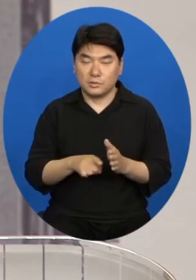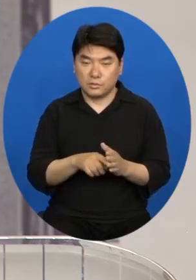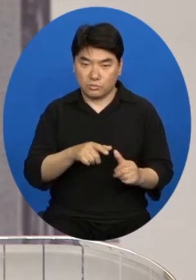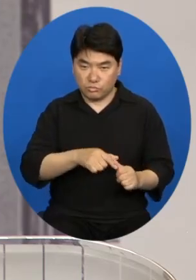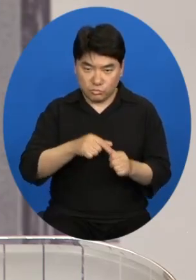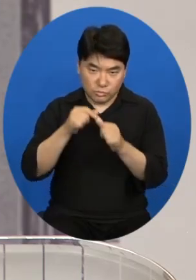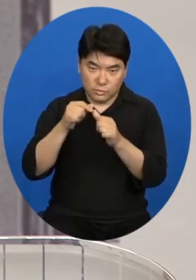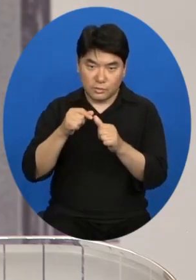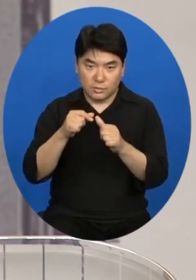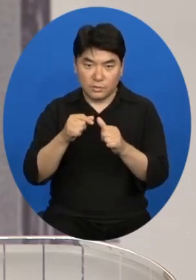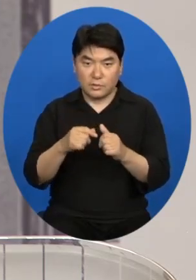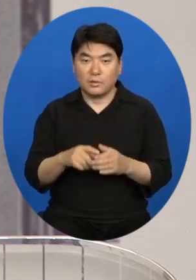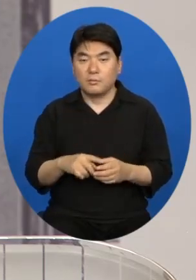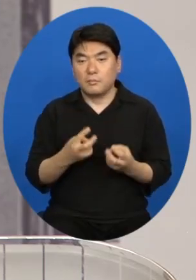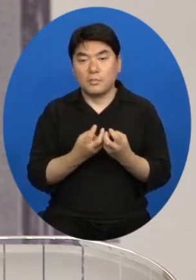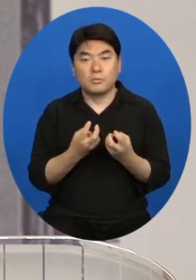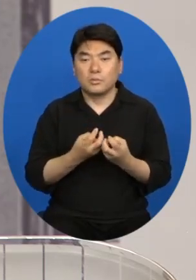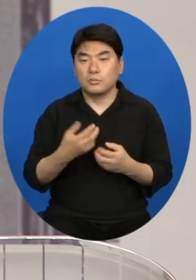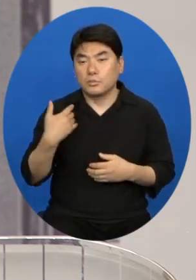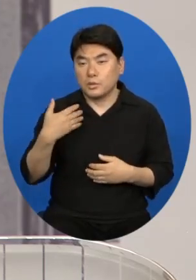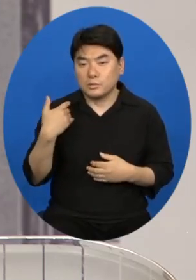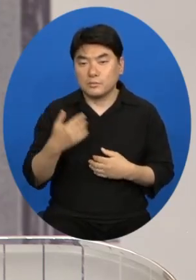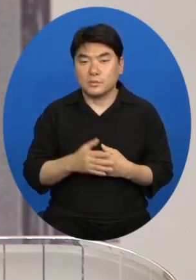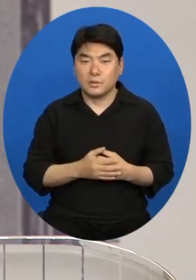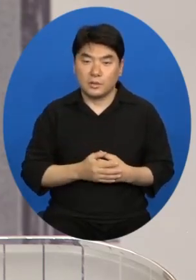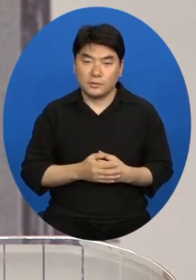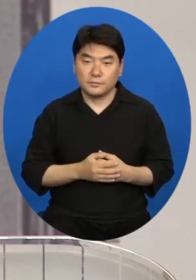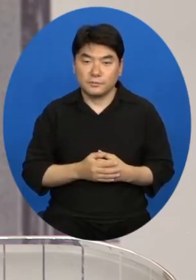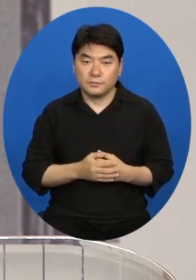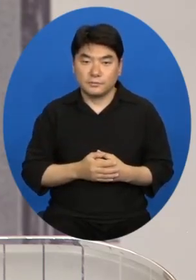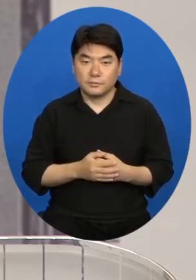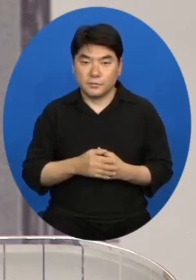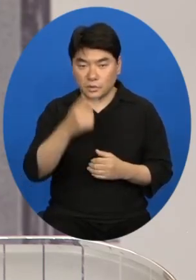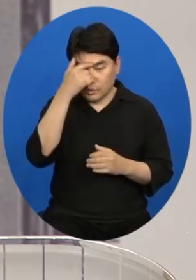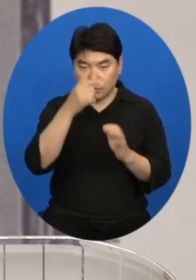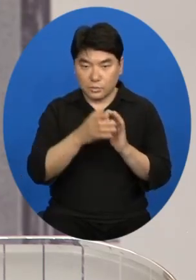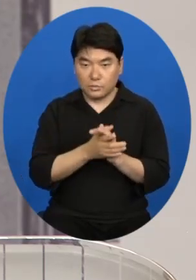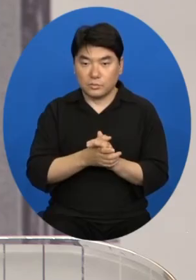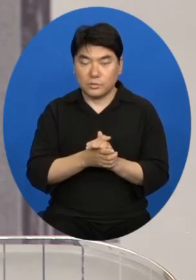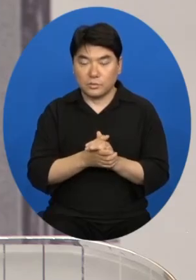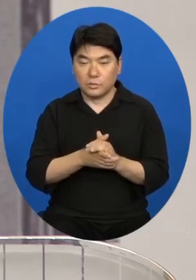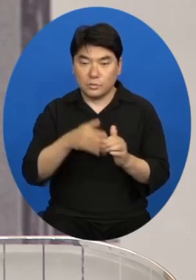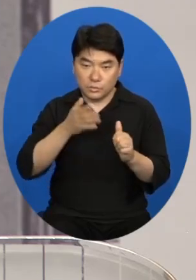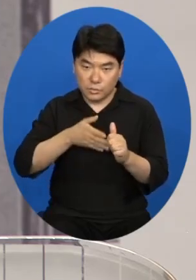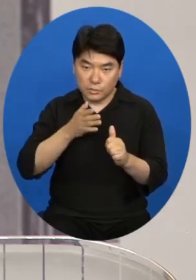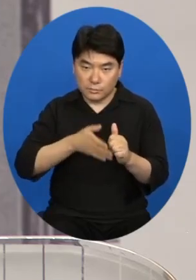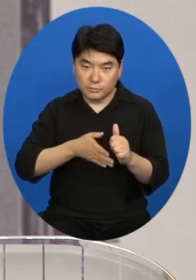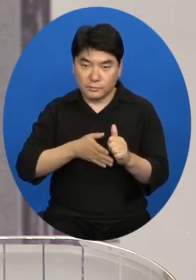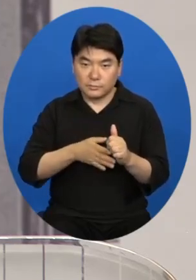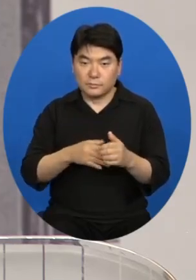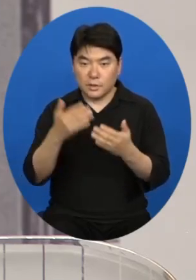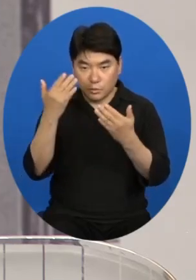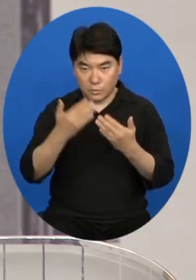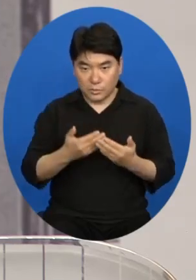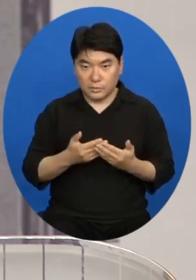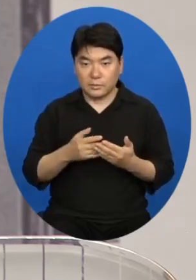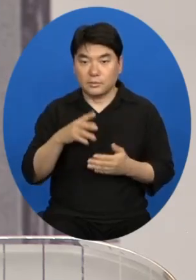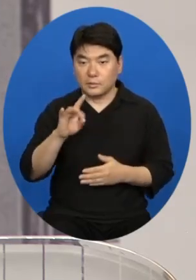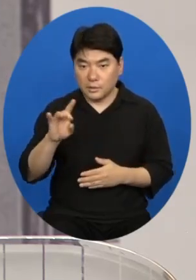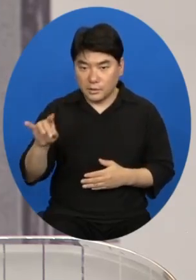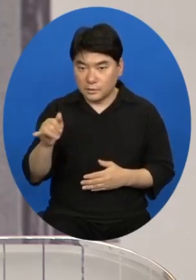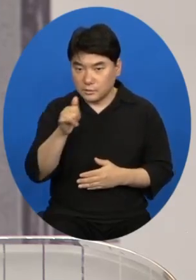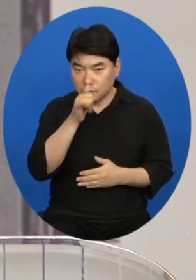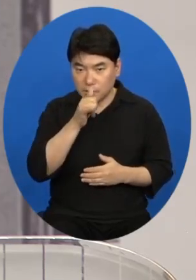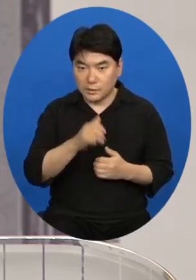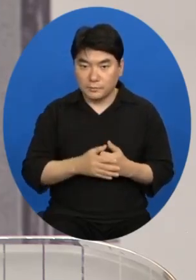될 텐데 어떻게 해야 될지 잘 모르겠습니다. 이런 기도 요청을 받곤 합니다. 하나님, 정말 이 가족들이